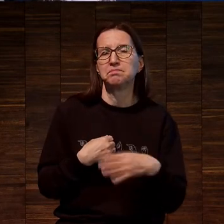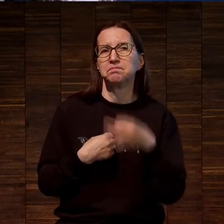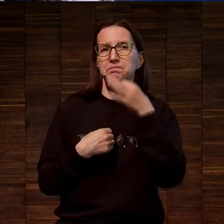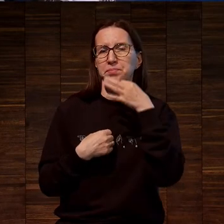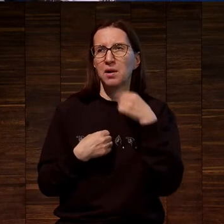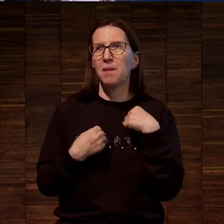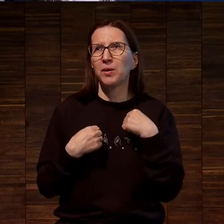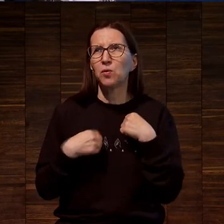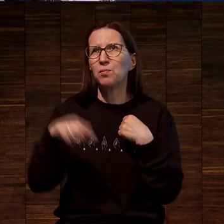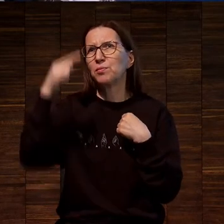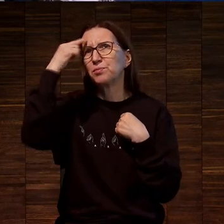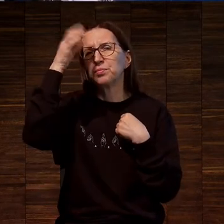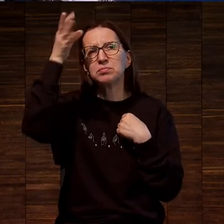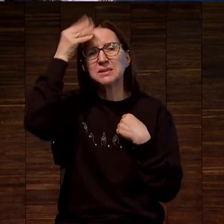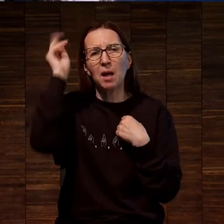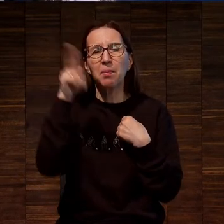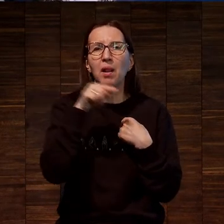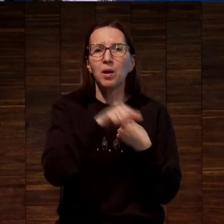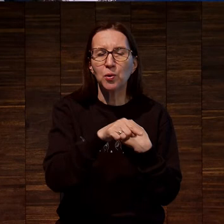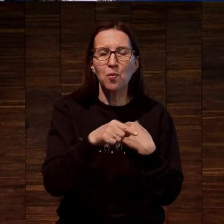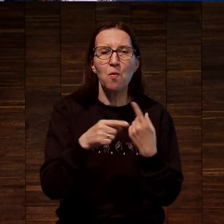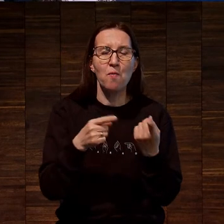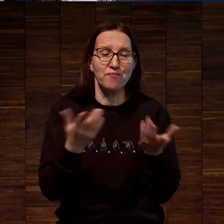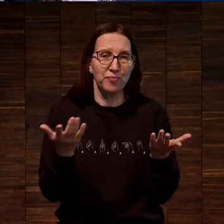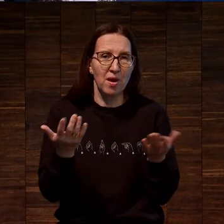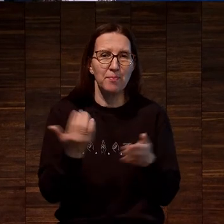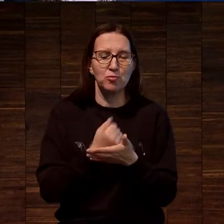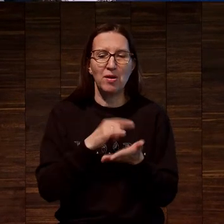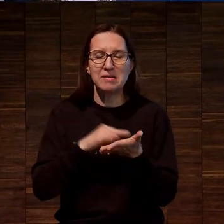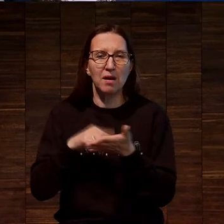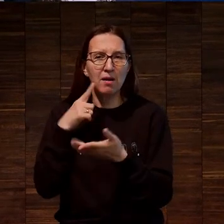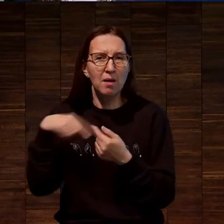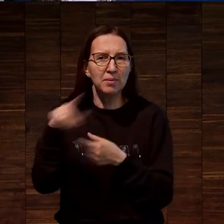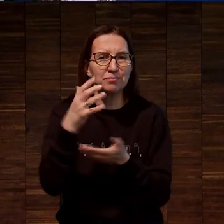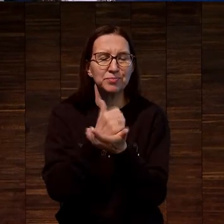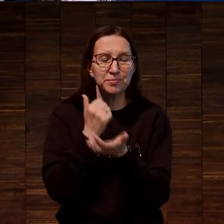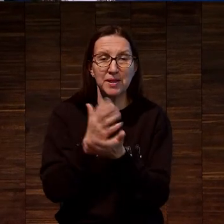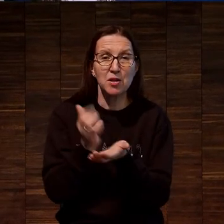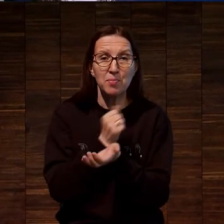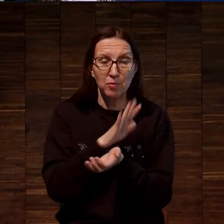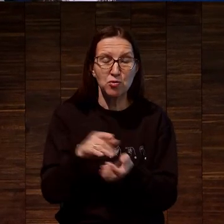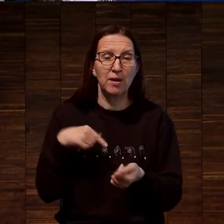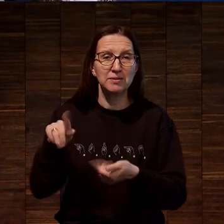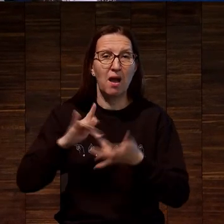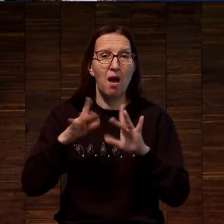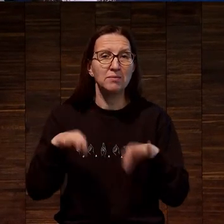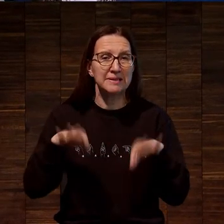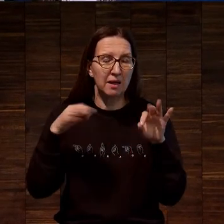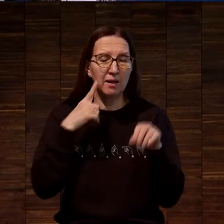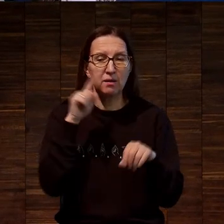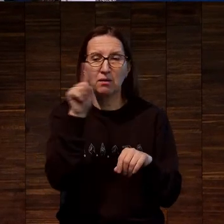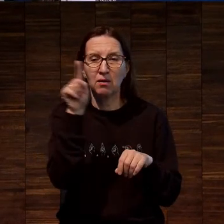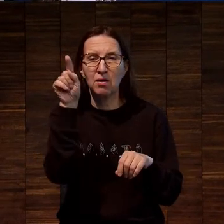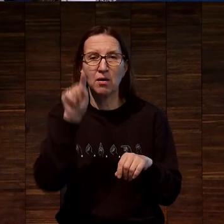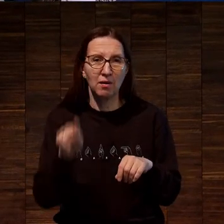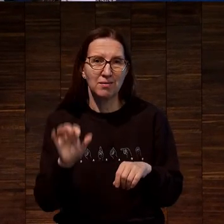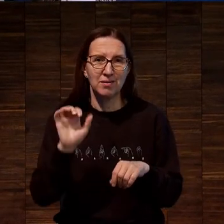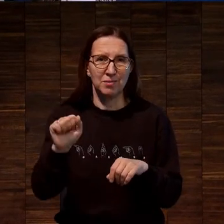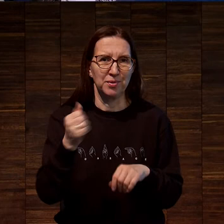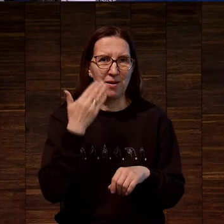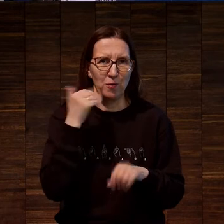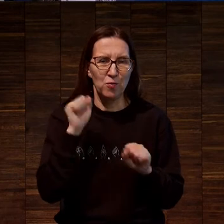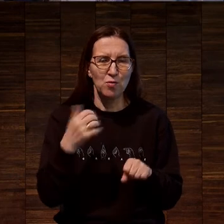перейти на все это разнообразие инстаграмных картинок, инстаграмных профилей. Кроме того,